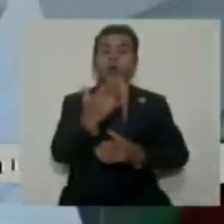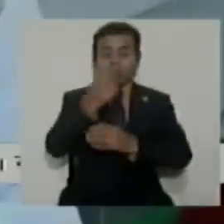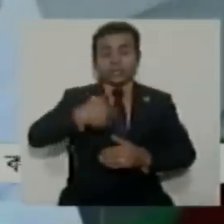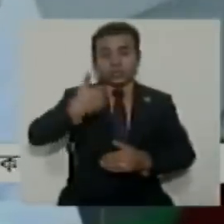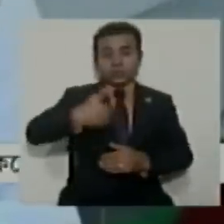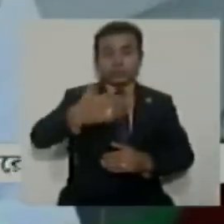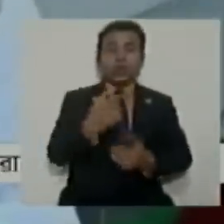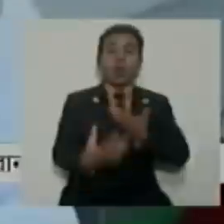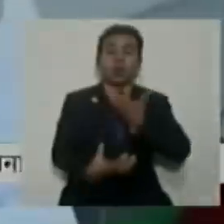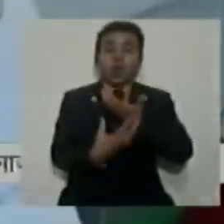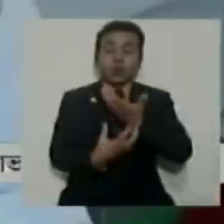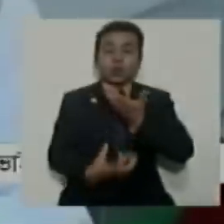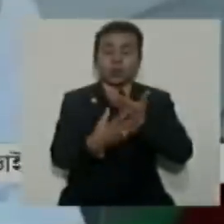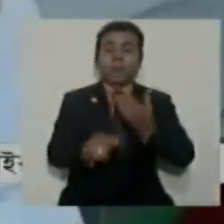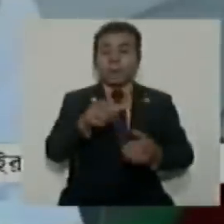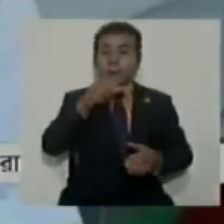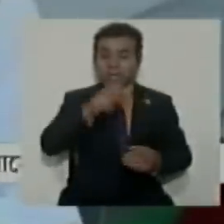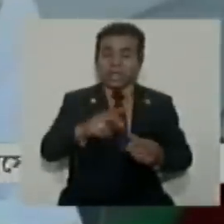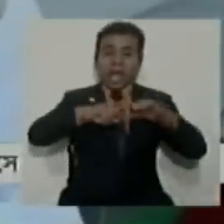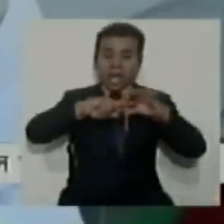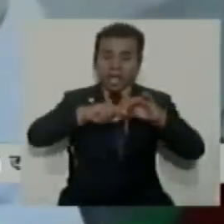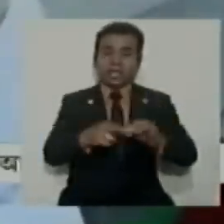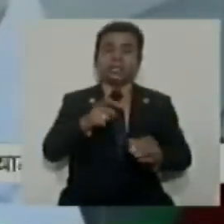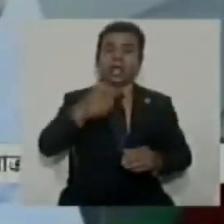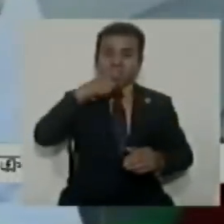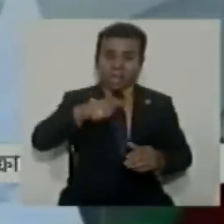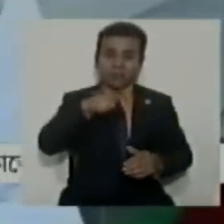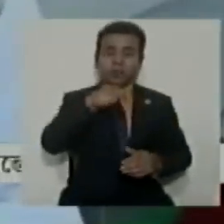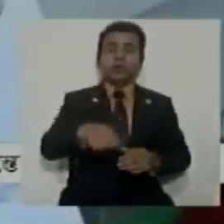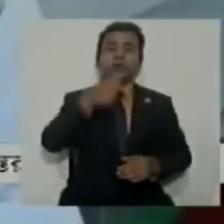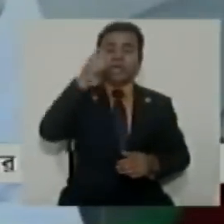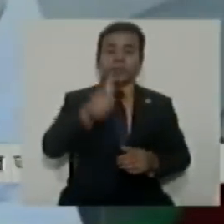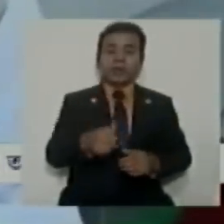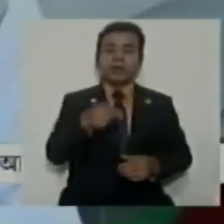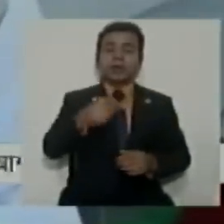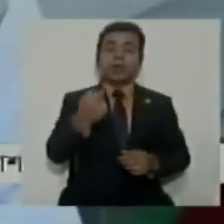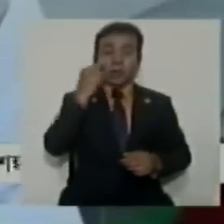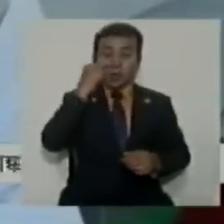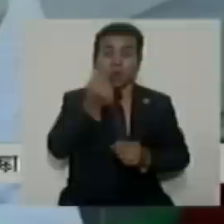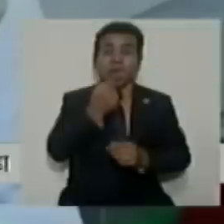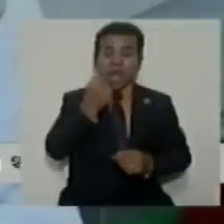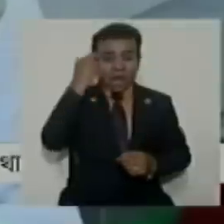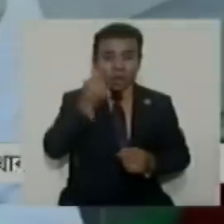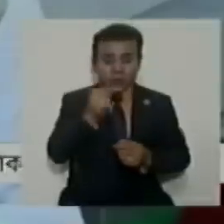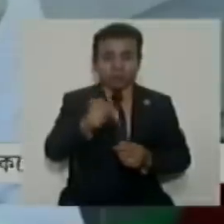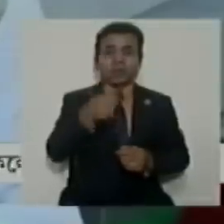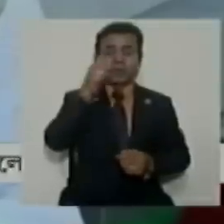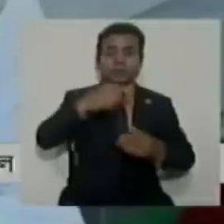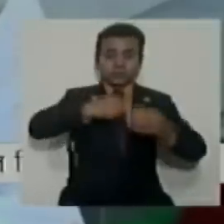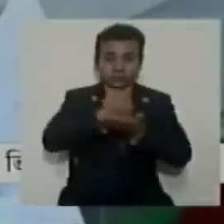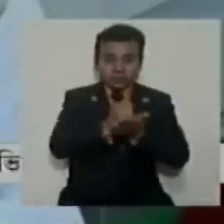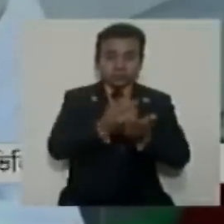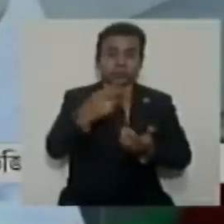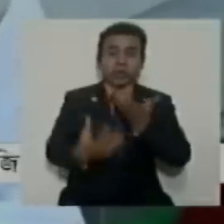বিশেষ নির্দেশনা। আবারও বলি, ঘরে থাকুন, সুস্থ থাকুন, ঘরে থাকুন, সুস্থ